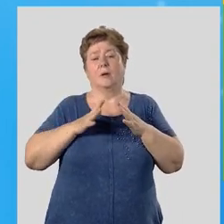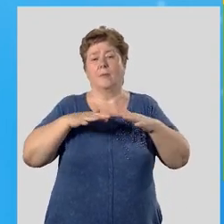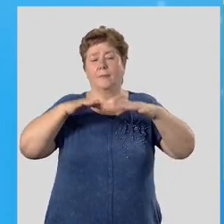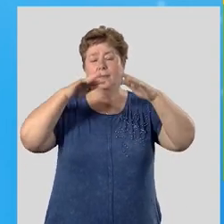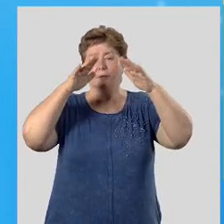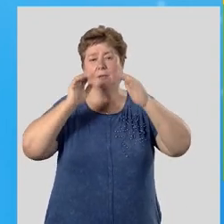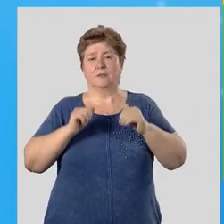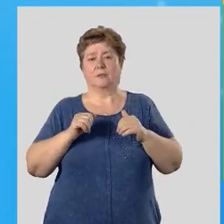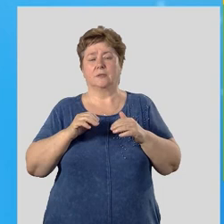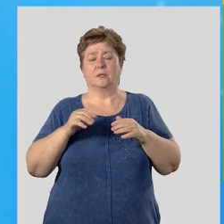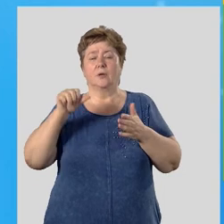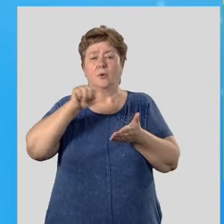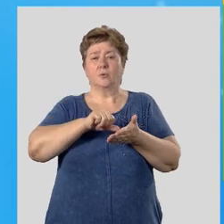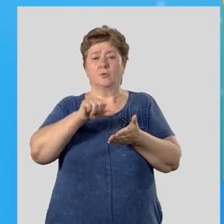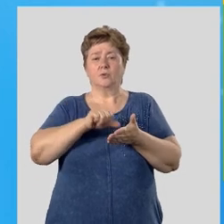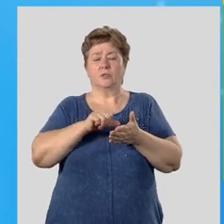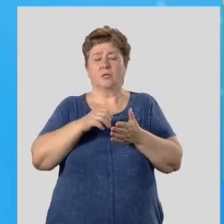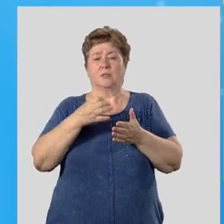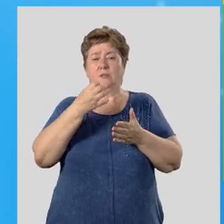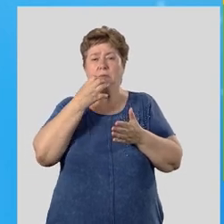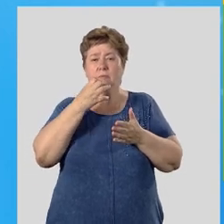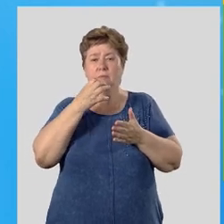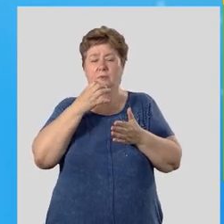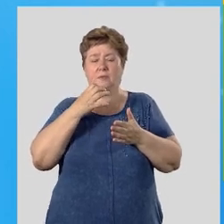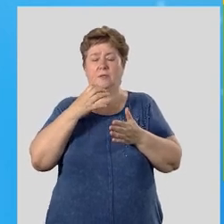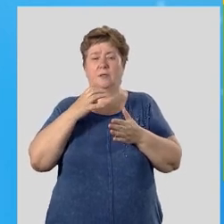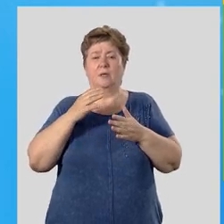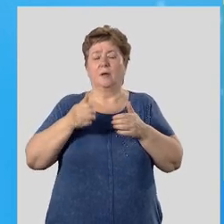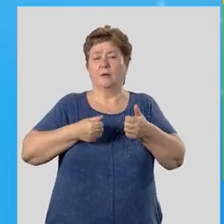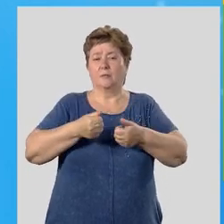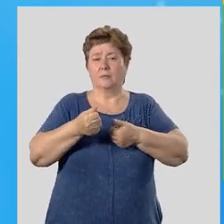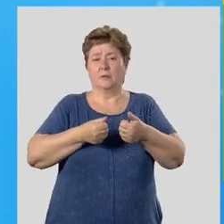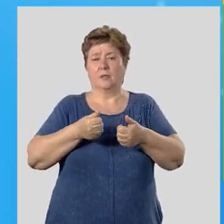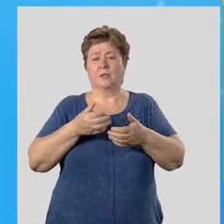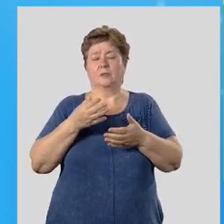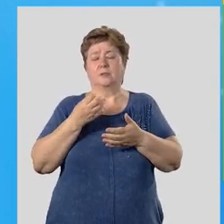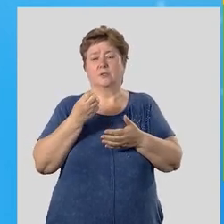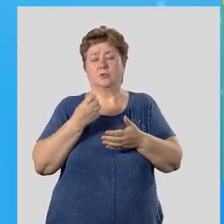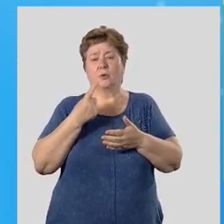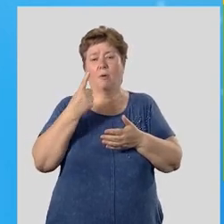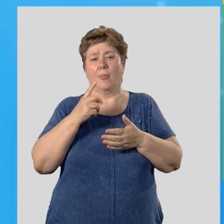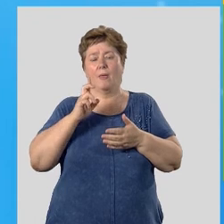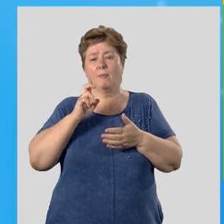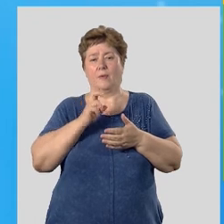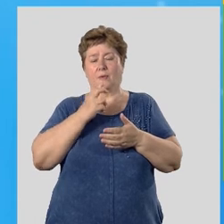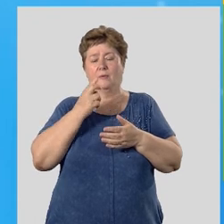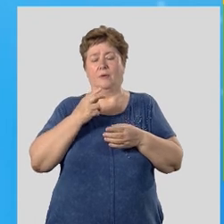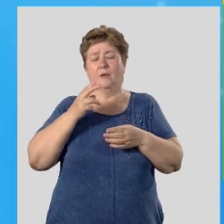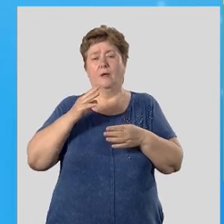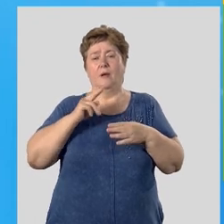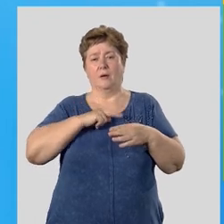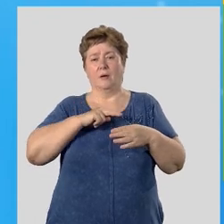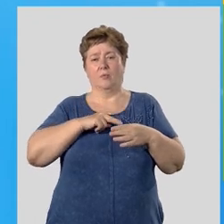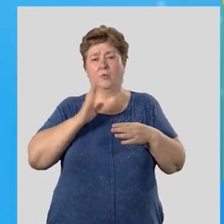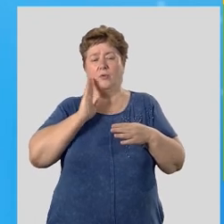испаряется. Участие в терморегуляции организмов – еще одна биологическая